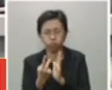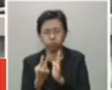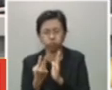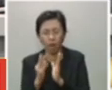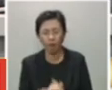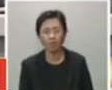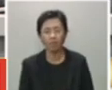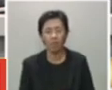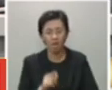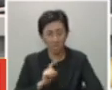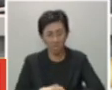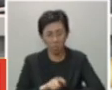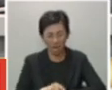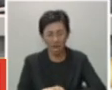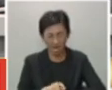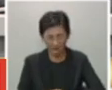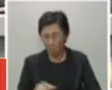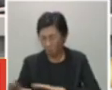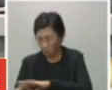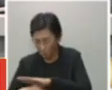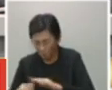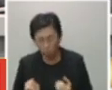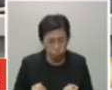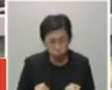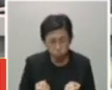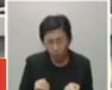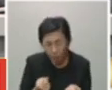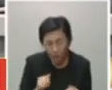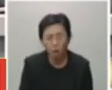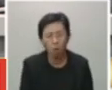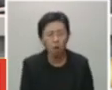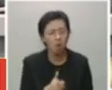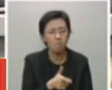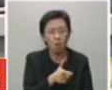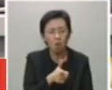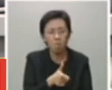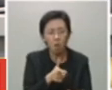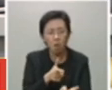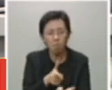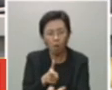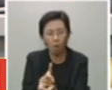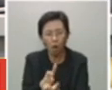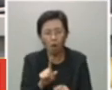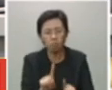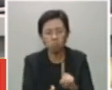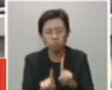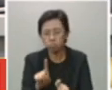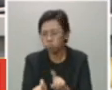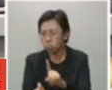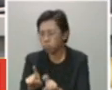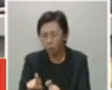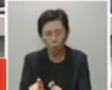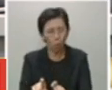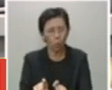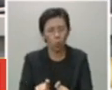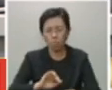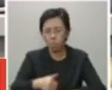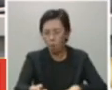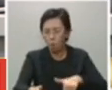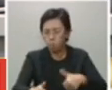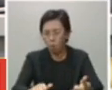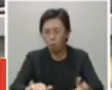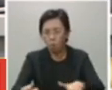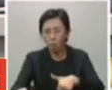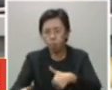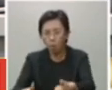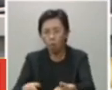เขาใช้เวลาอีกหลายชั่วโมงครับไปทำร้ายพี่น้องประชาชนอีกหลายชีวิตต้องสังเวย